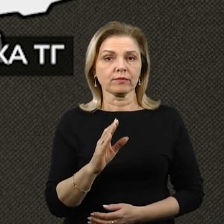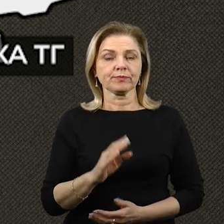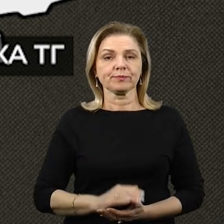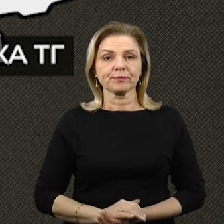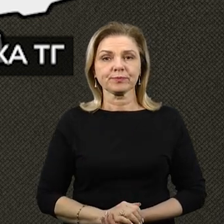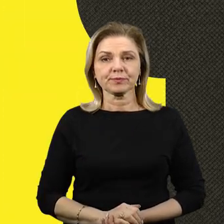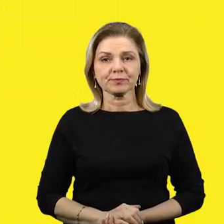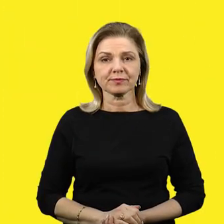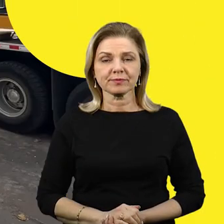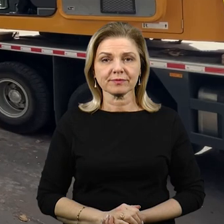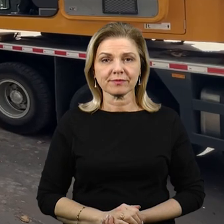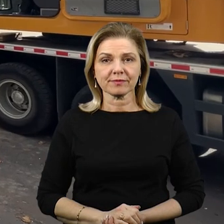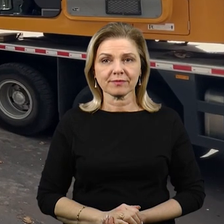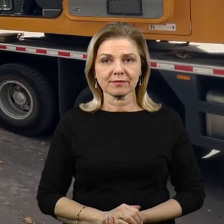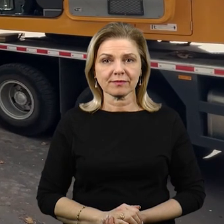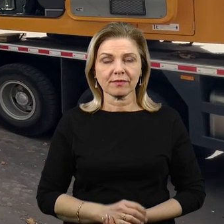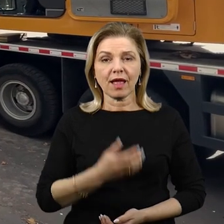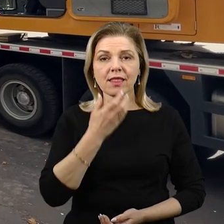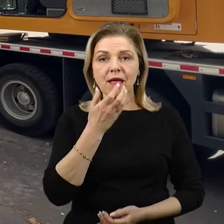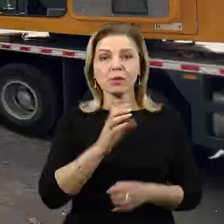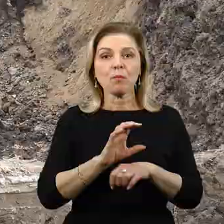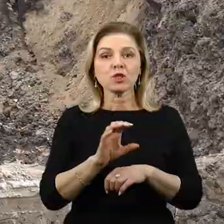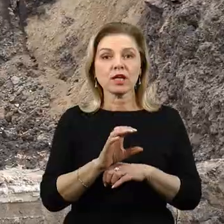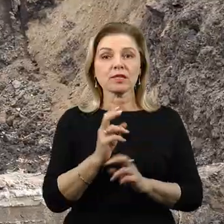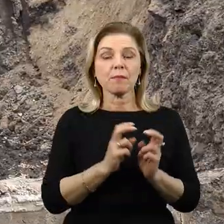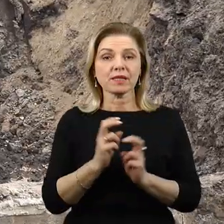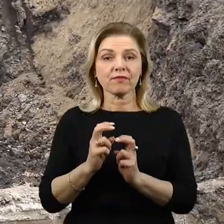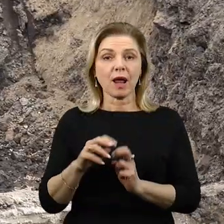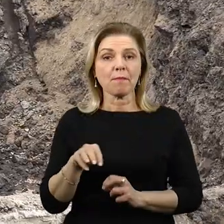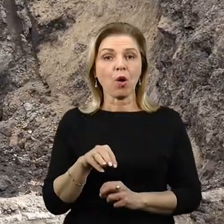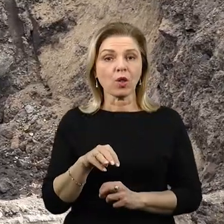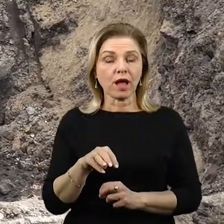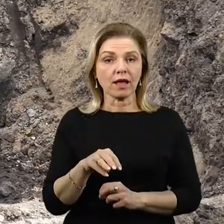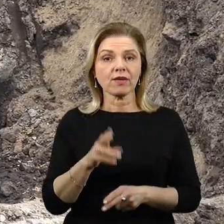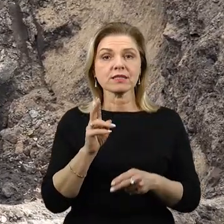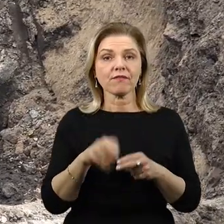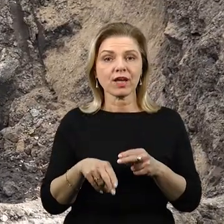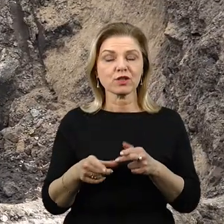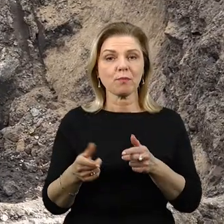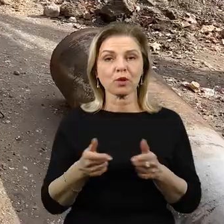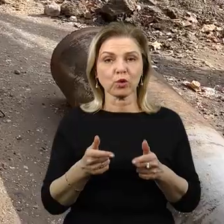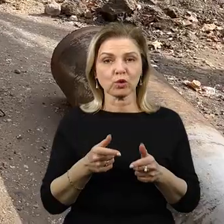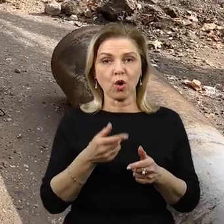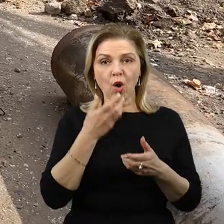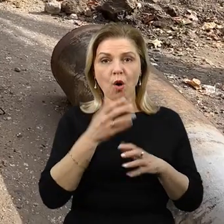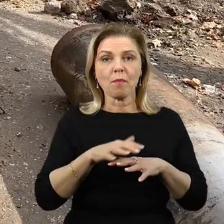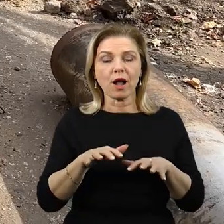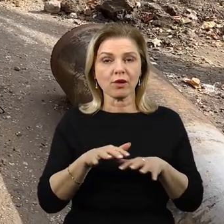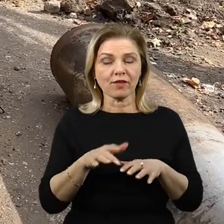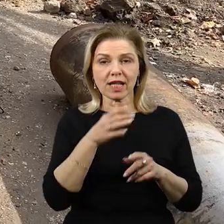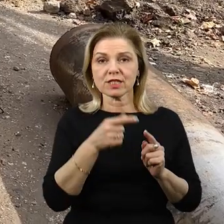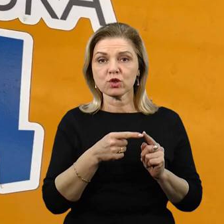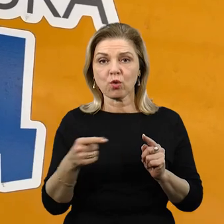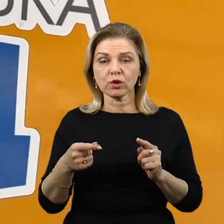у випуску теплопостачальні підприємства Миколаєва завершують підготовку до опалювального сезону на